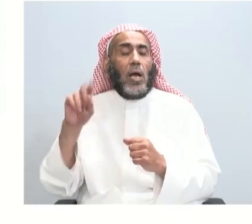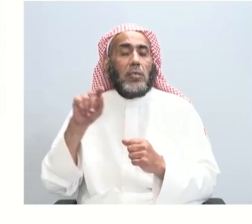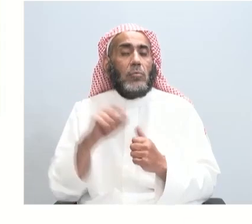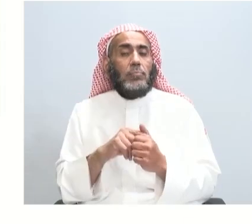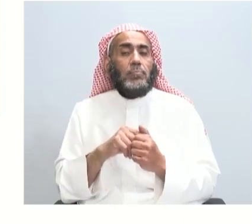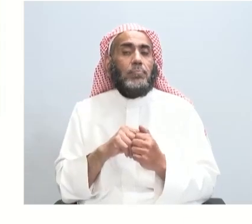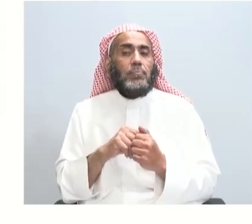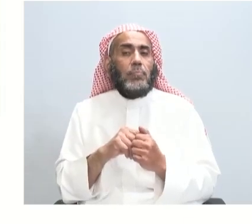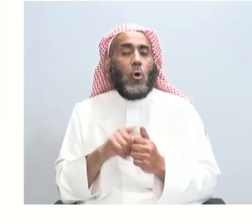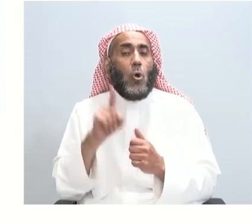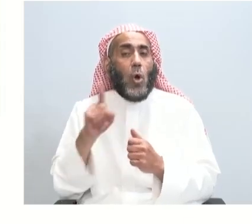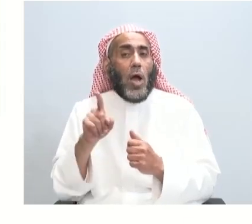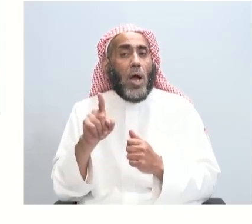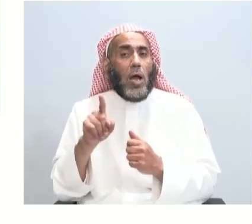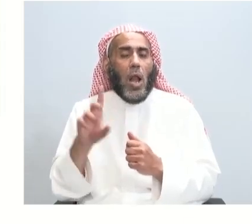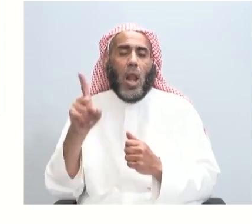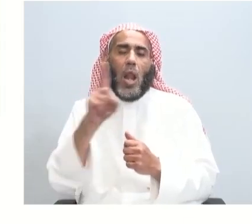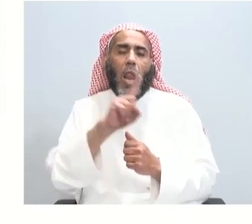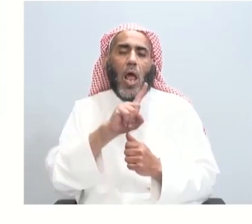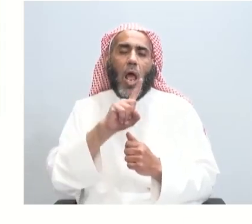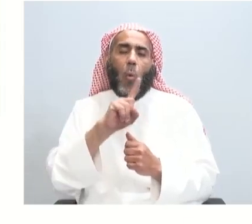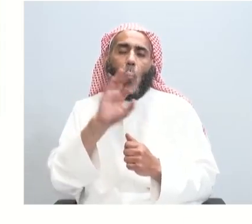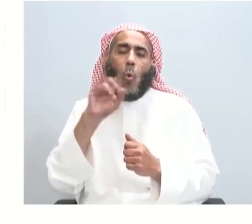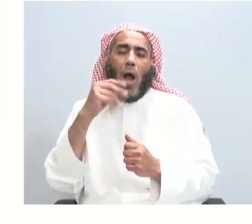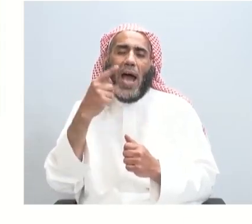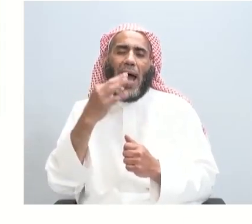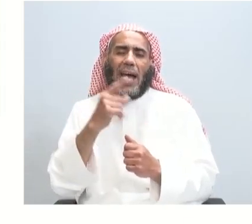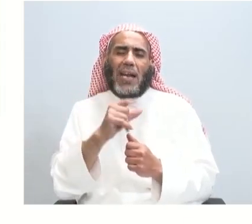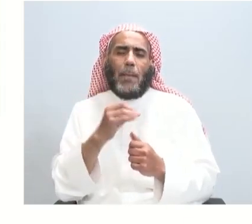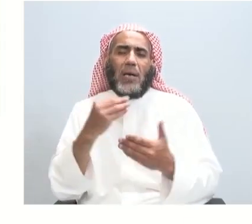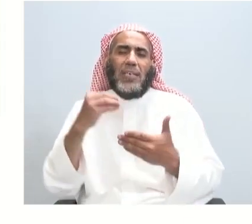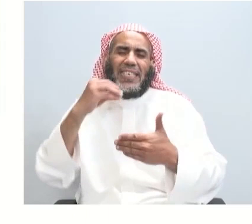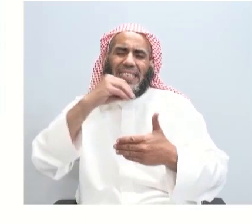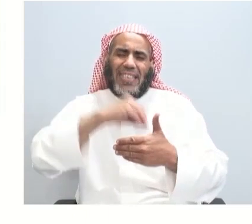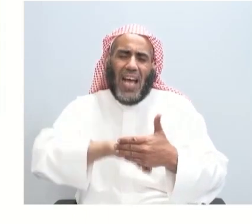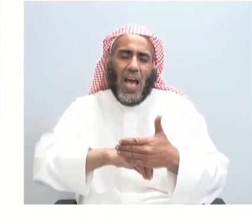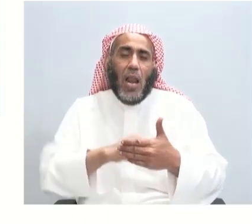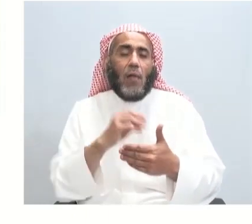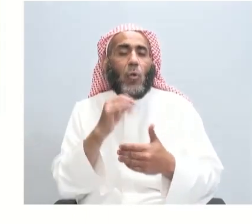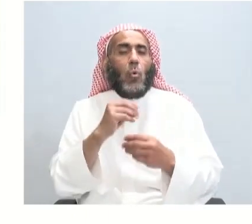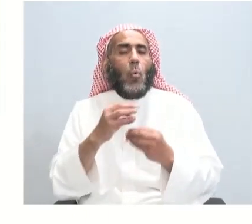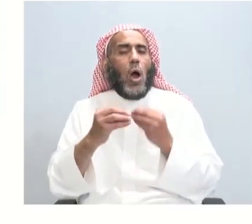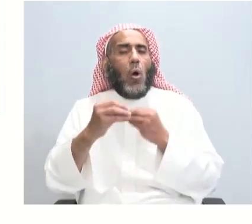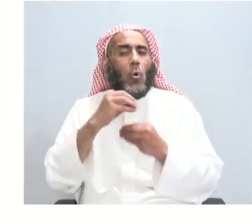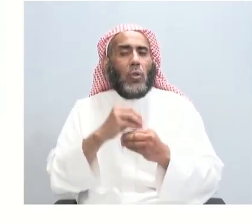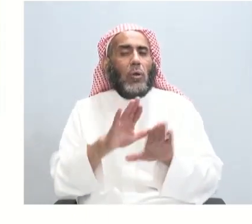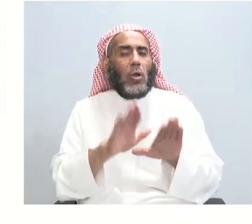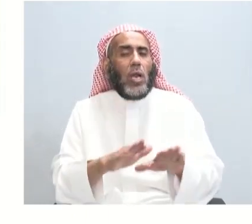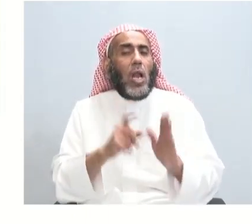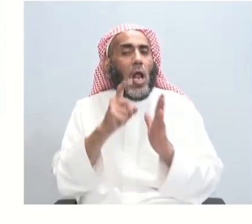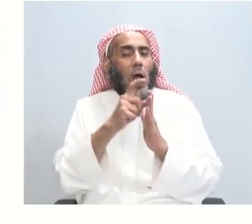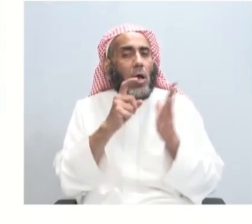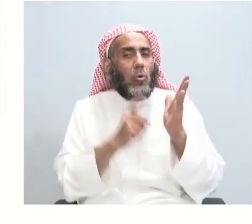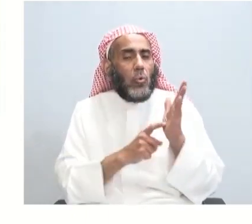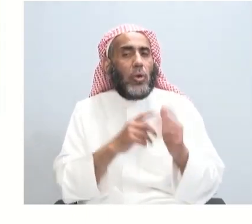أحسنتم، هو ليس لفظ معرب، إذن دخل ليس العربي وإنما دخل في اللغة العربية وأخذ للقانون العربي،